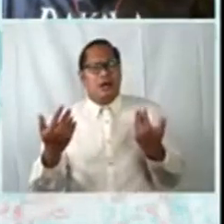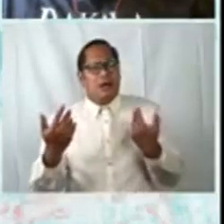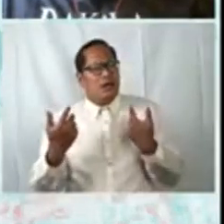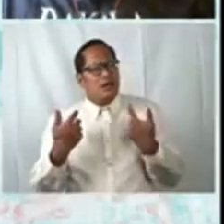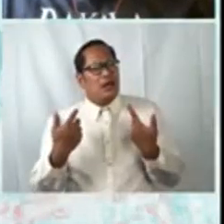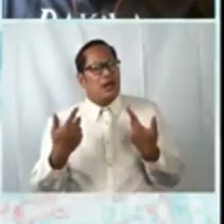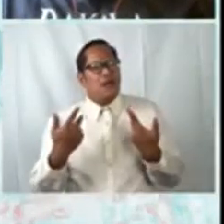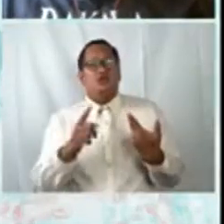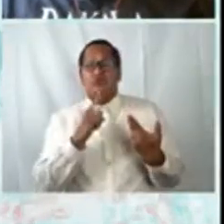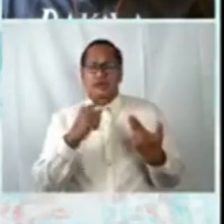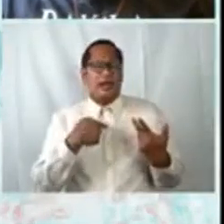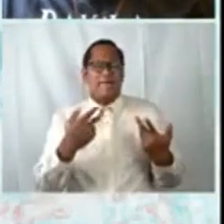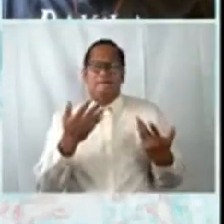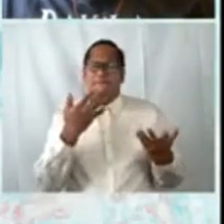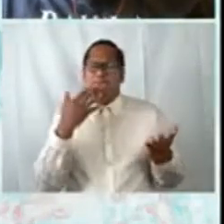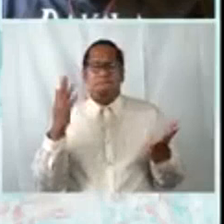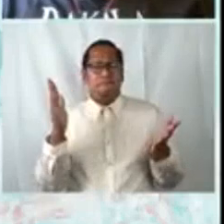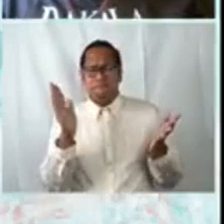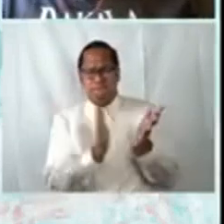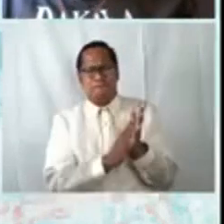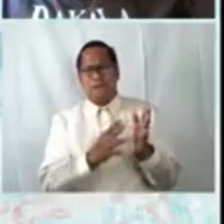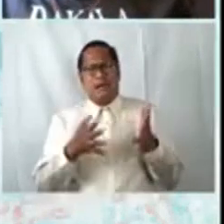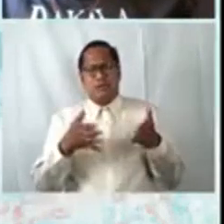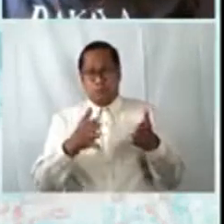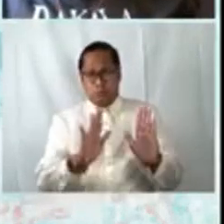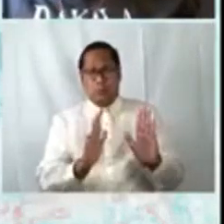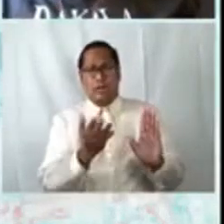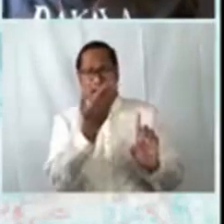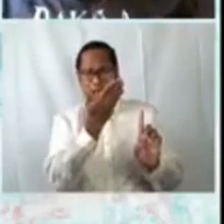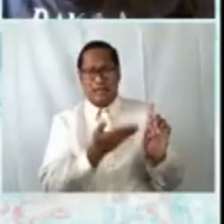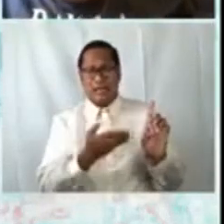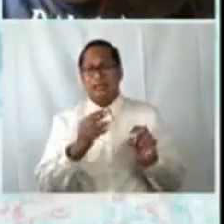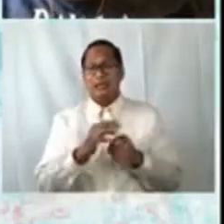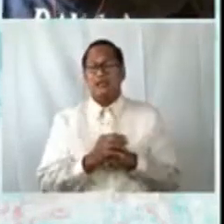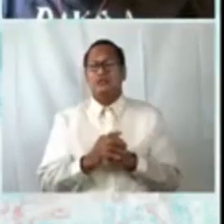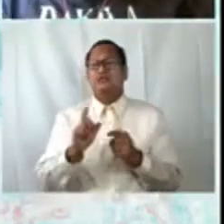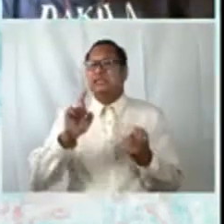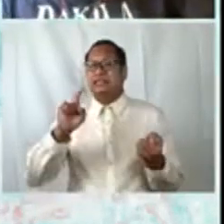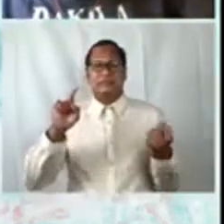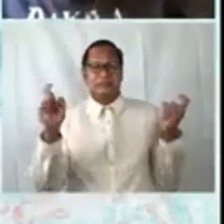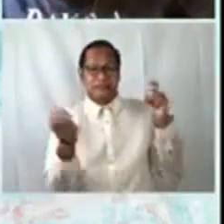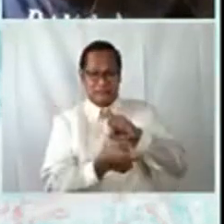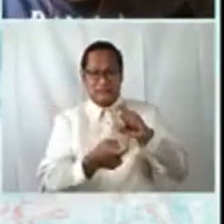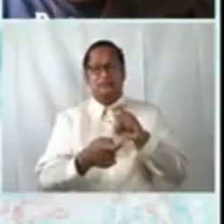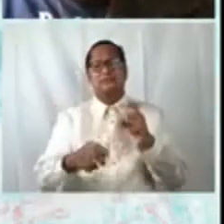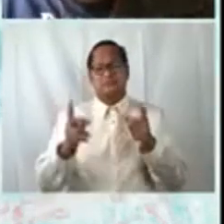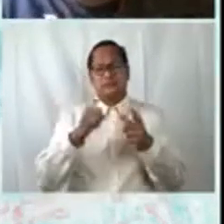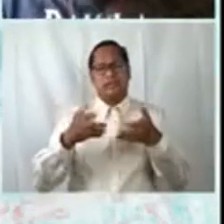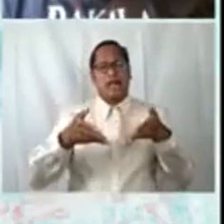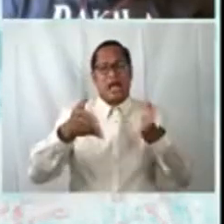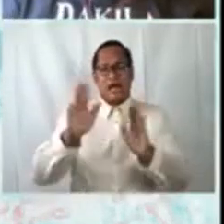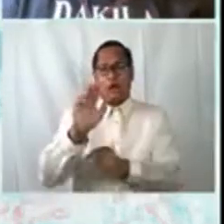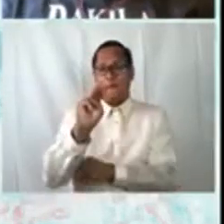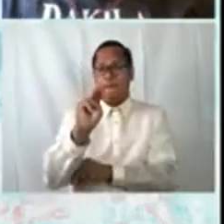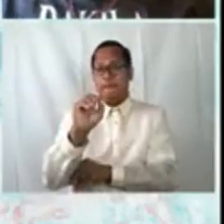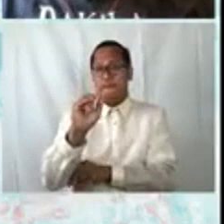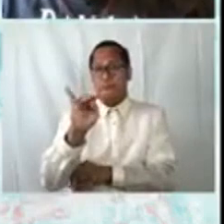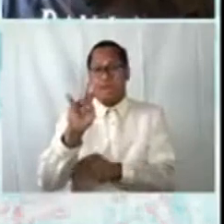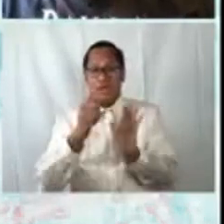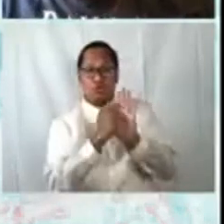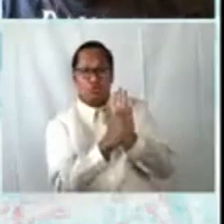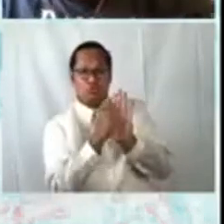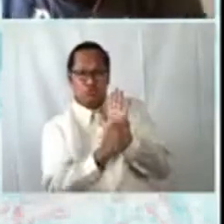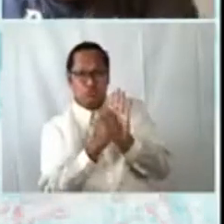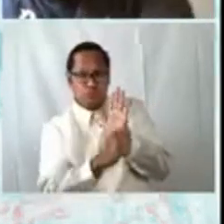it left a bad taste in Aguinaldo's mouth that he changed it and he let Mabini write it and